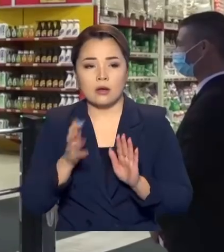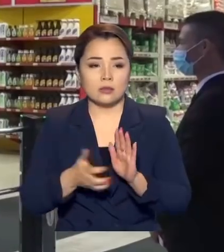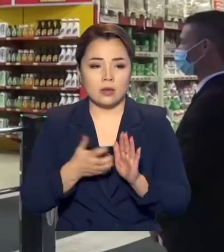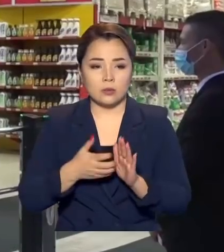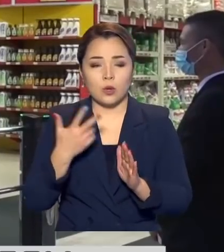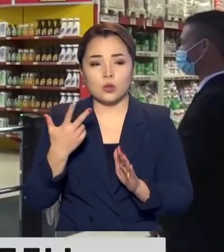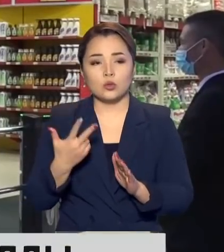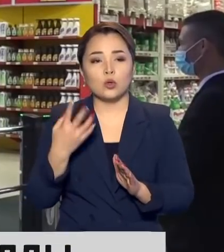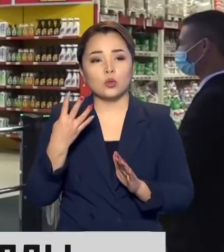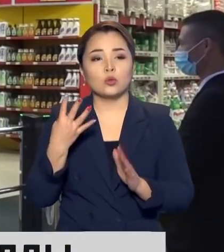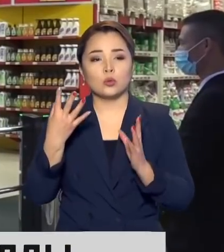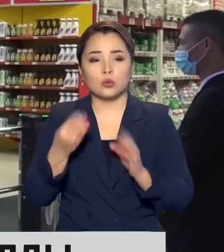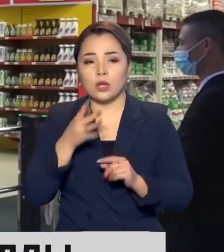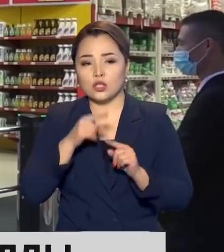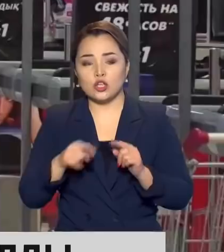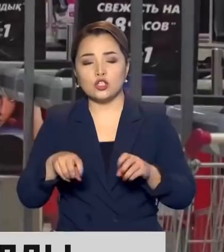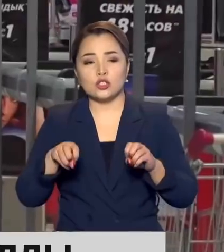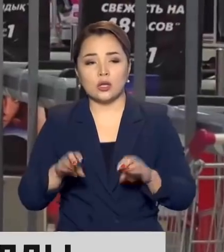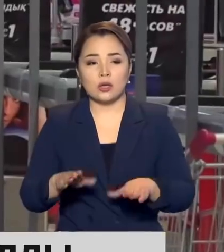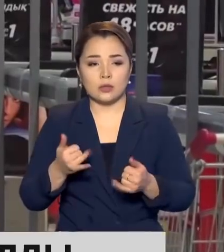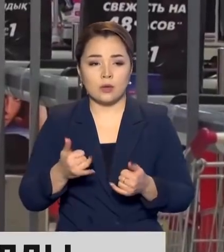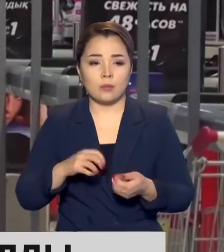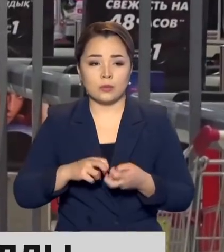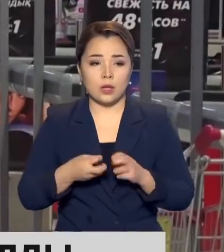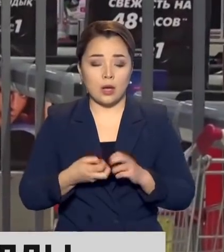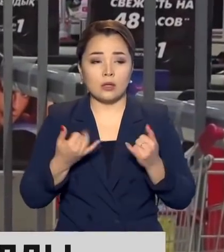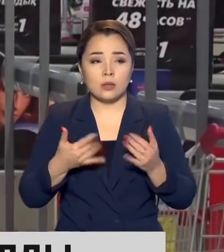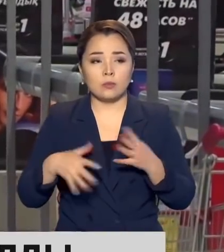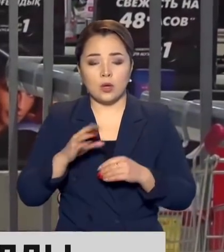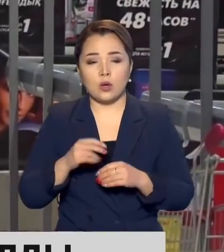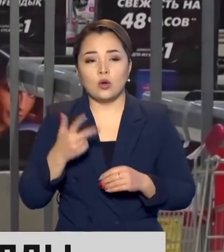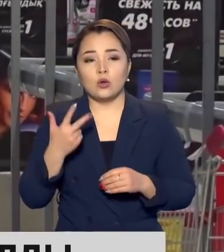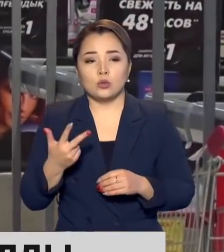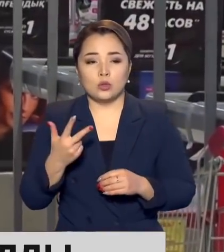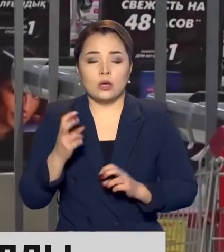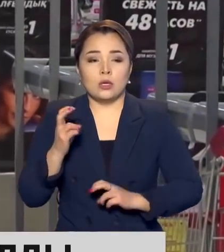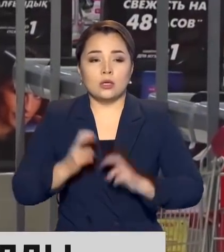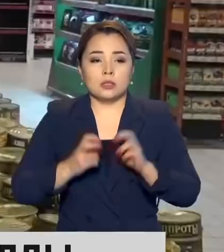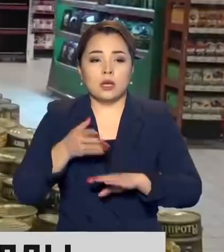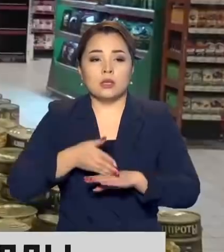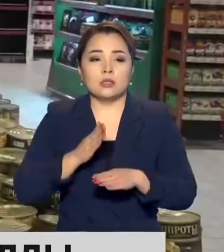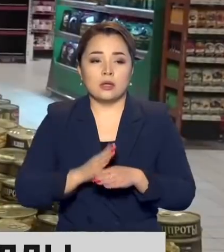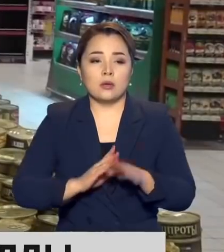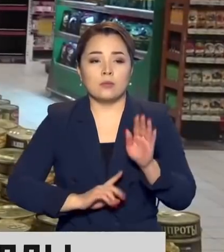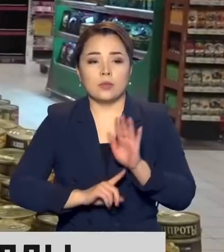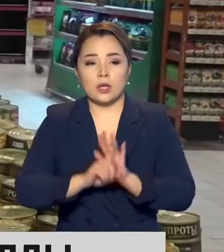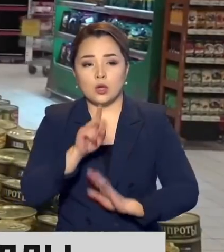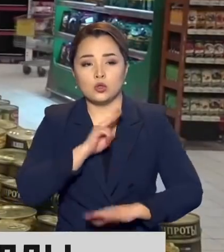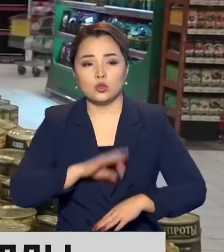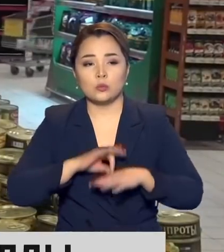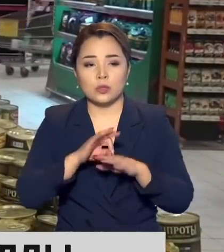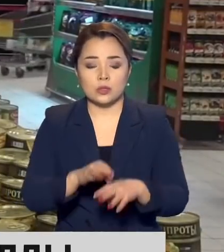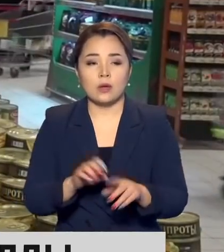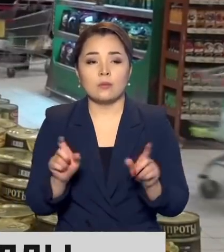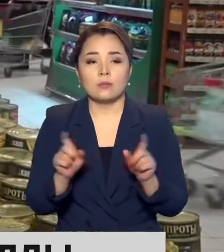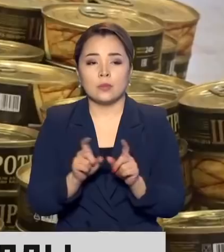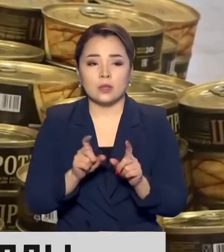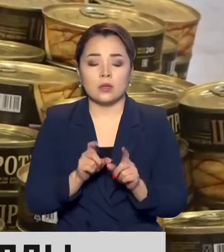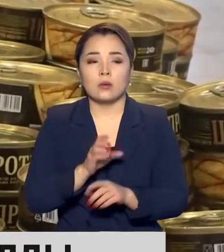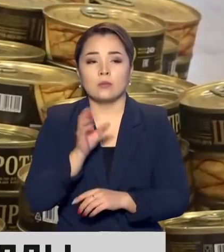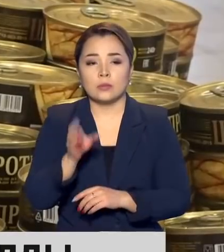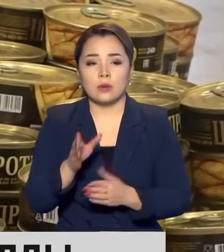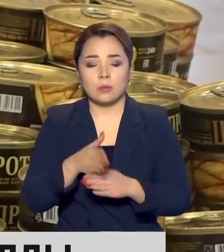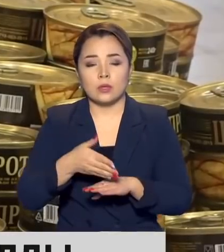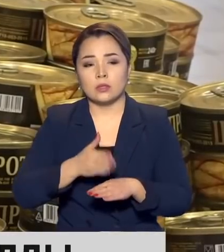3-4 күнде шешіледі деп уәде берген. Бүгін таңнан 3 ірі нан зауыты іске қосылды. Қазір дүкен сөрелеріне әлеуметтік